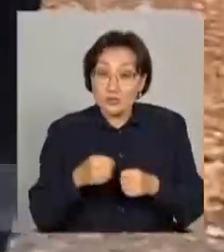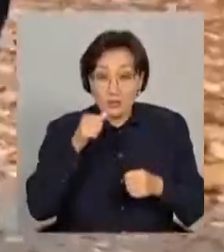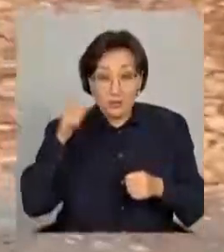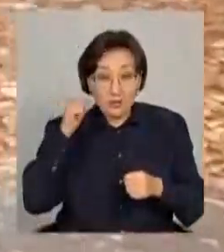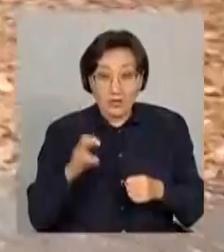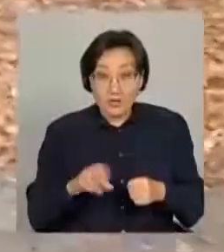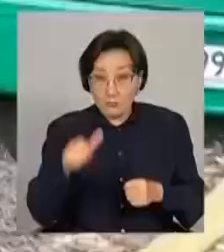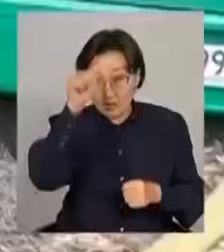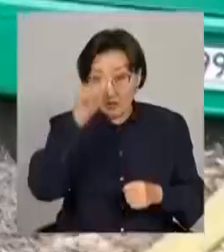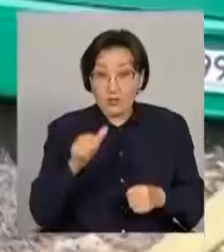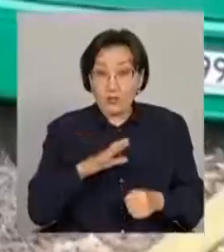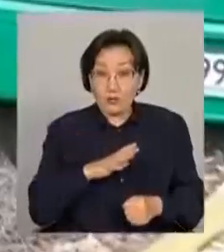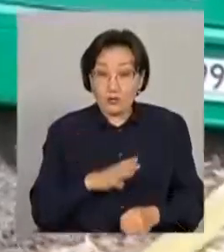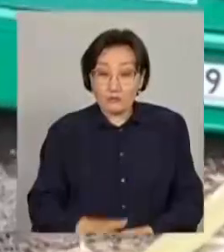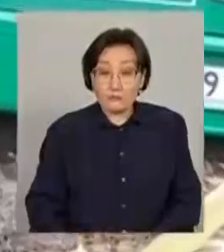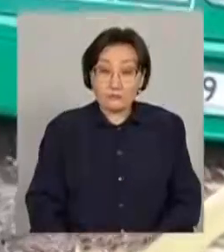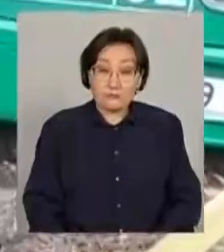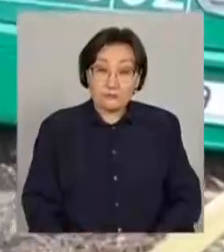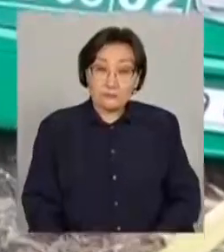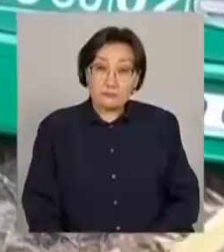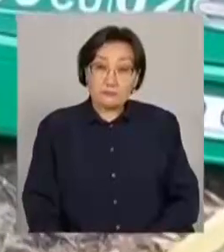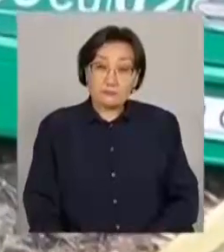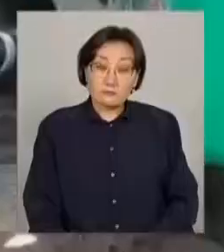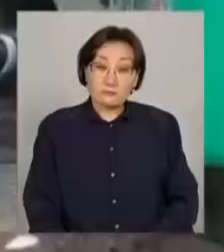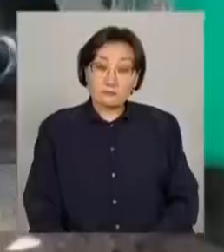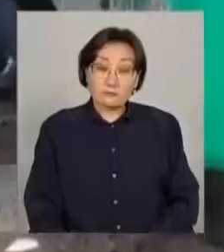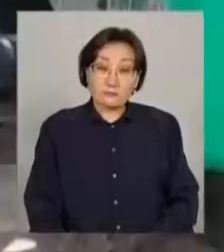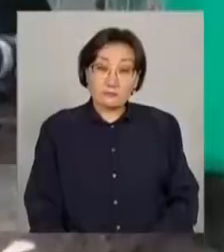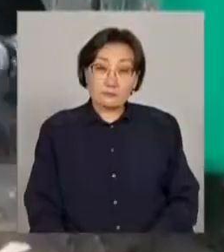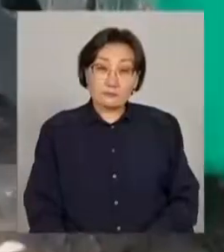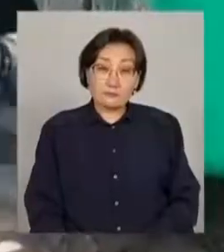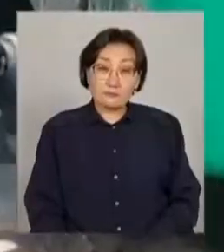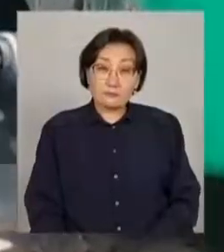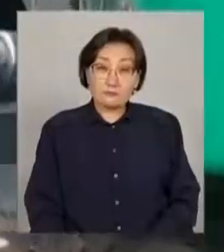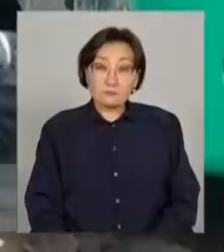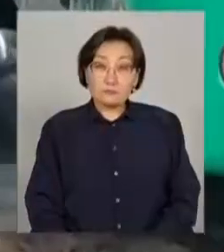қараша айында болған еді. Гүлмарал Изатқызы, Диас Махамбетов, Ернат Болатбек, Алматы телеарнасы.